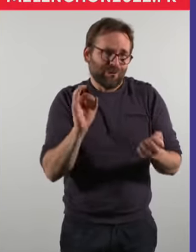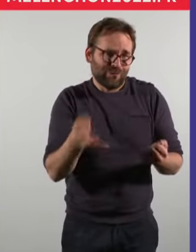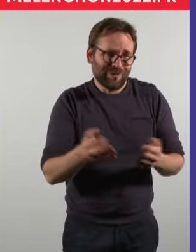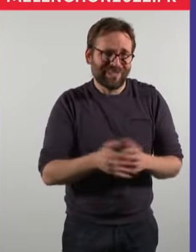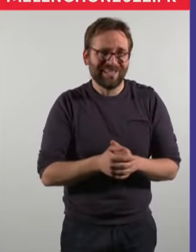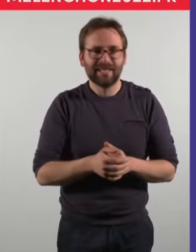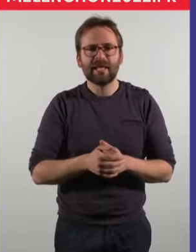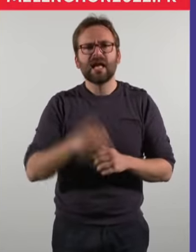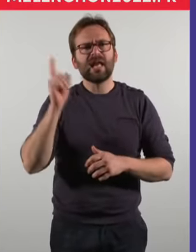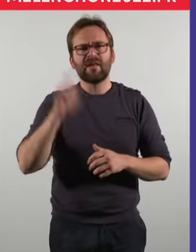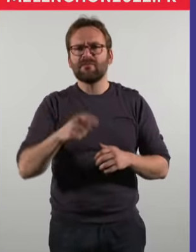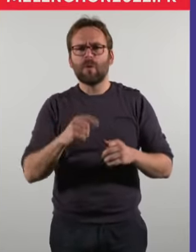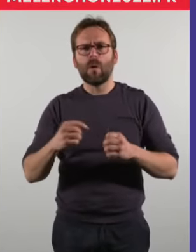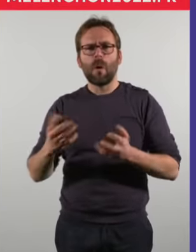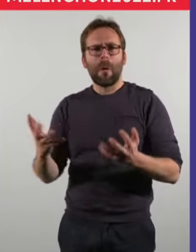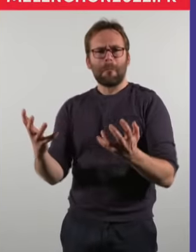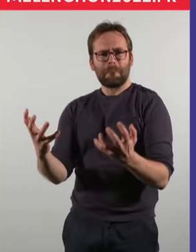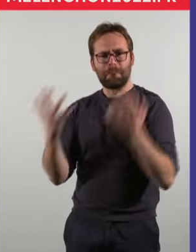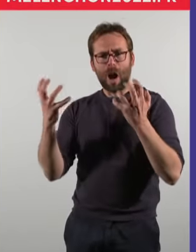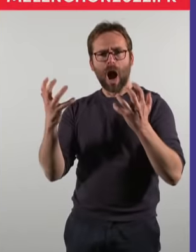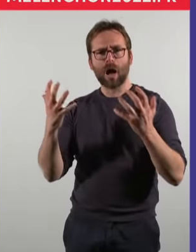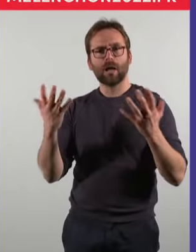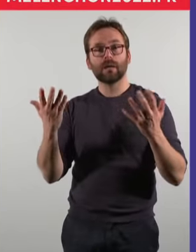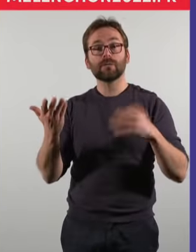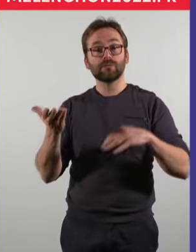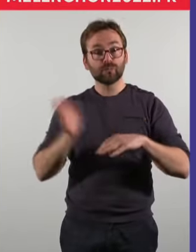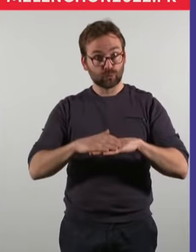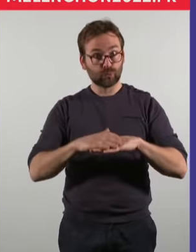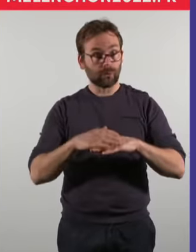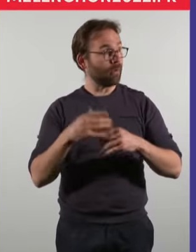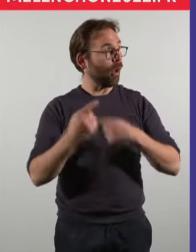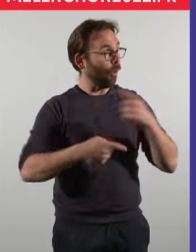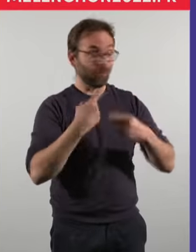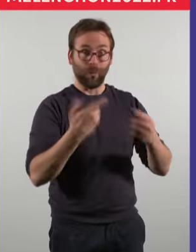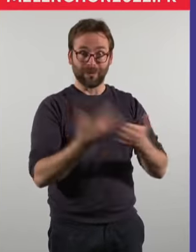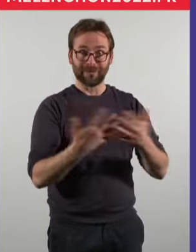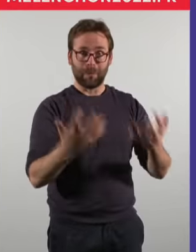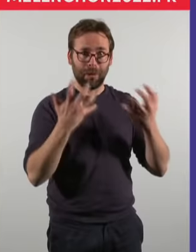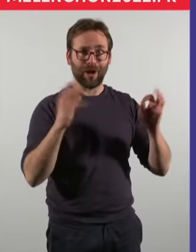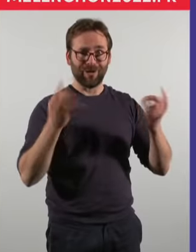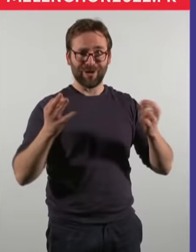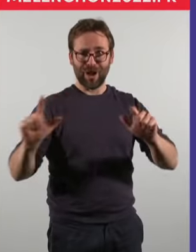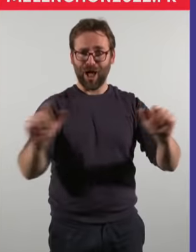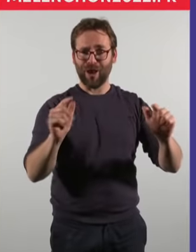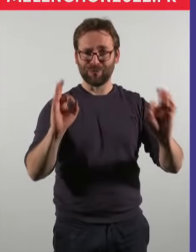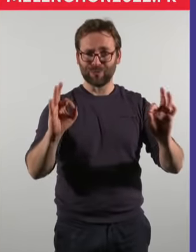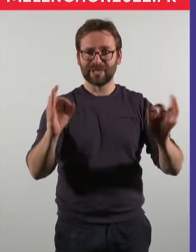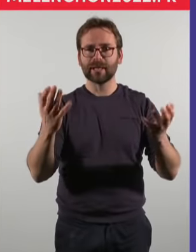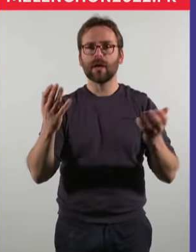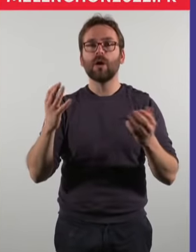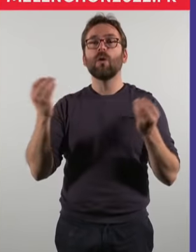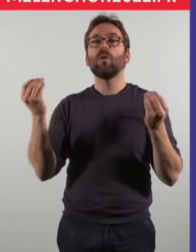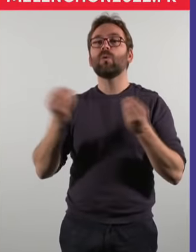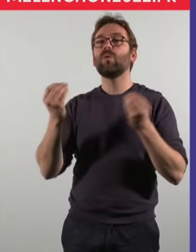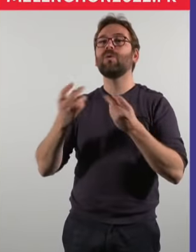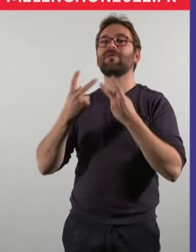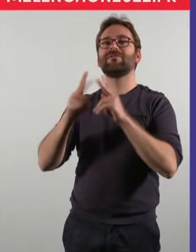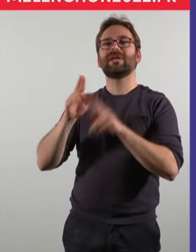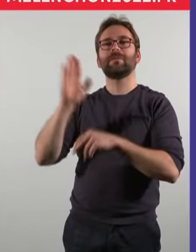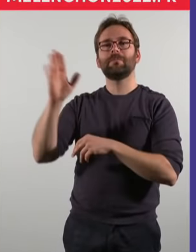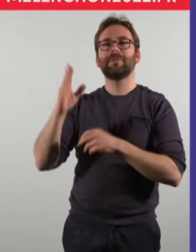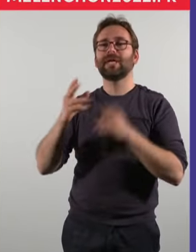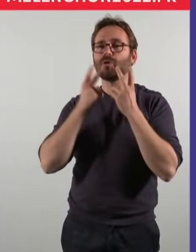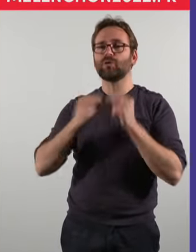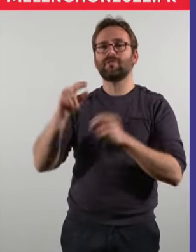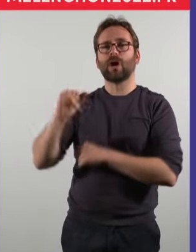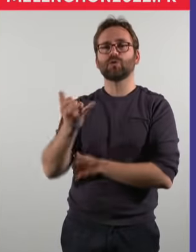que ce soit un coup d'éclat, et c'est ce que nous sommes en train de faire. Dans la patrie de Jules Verne,